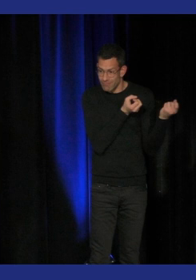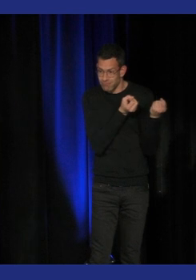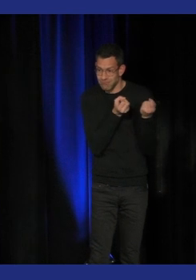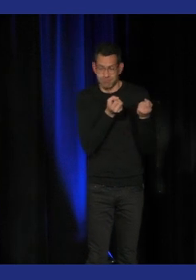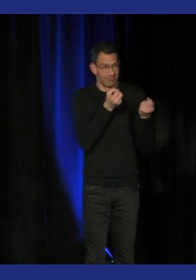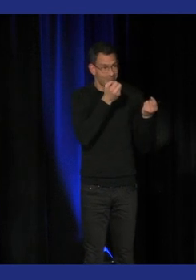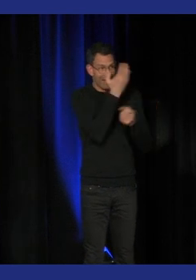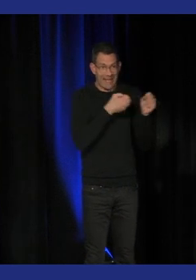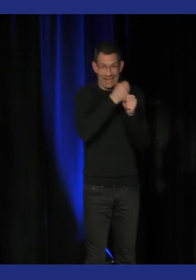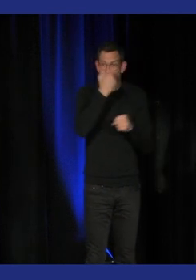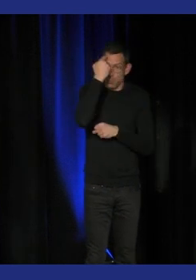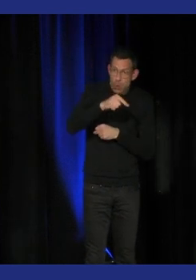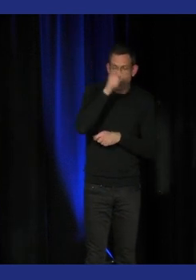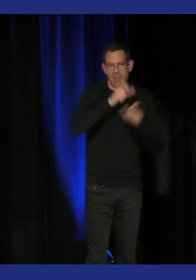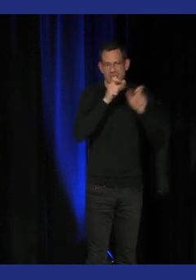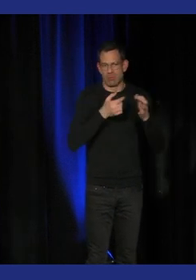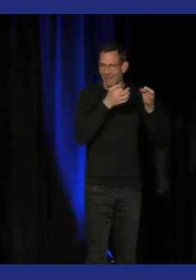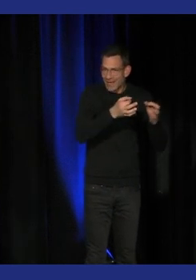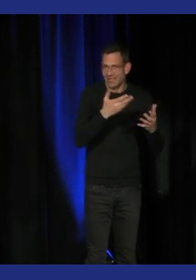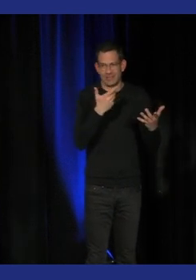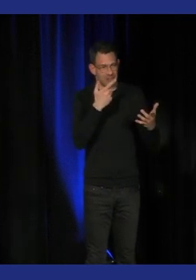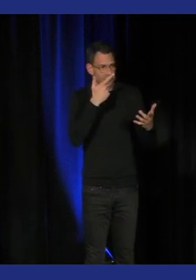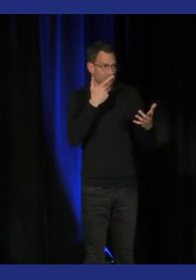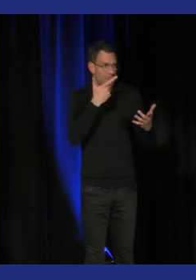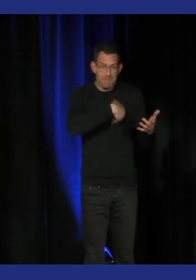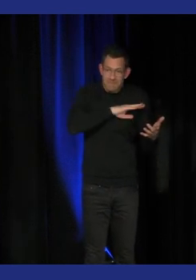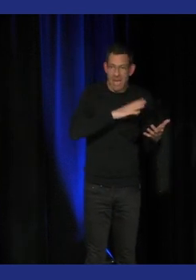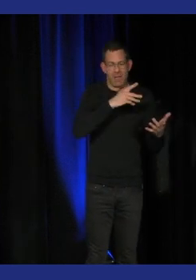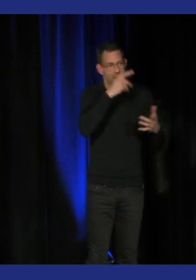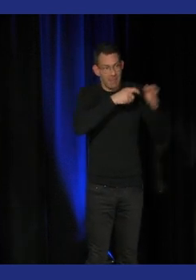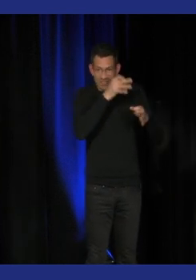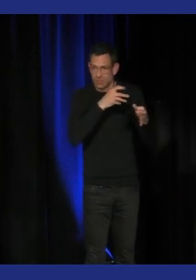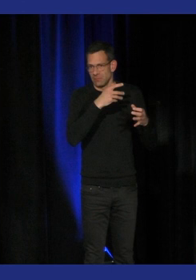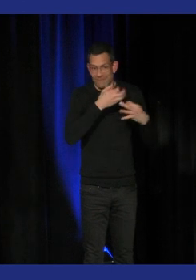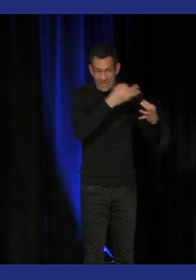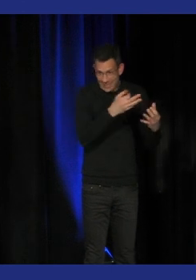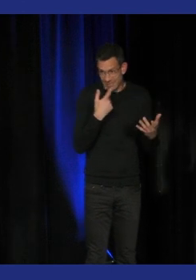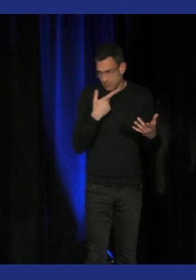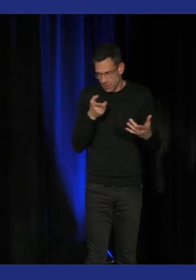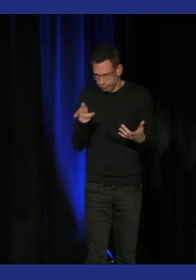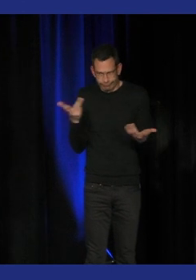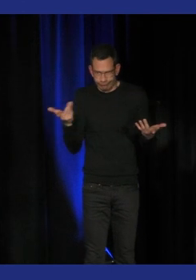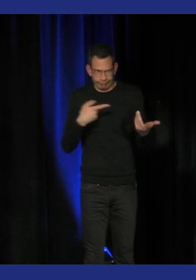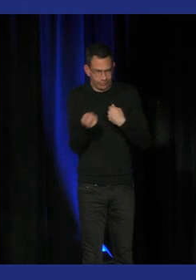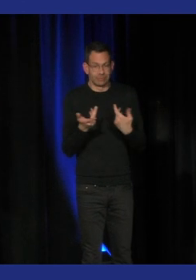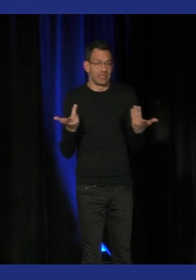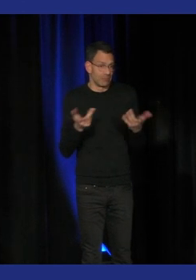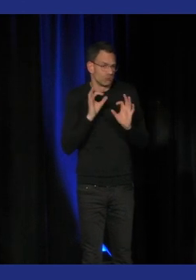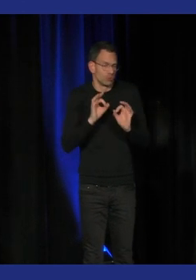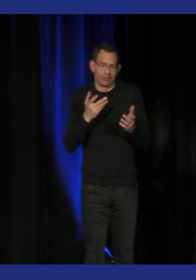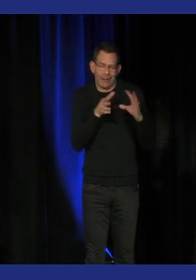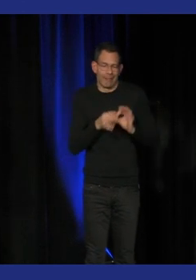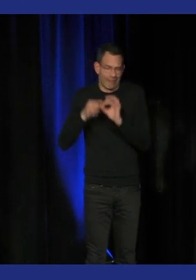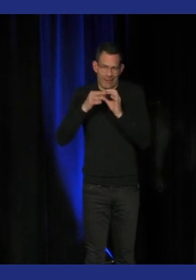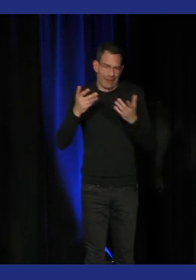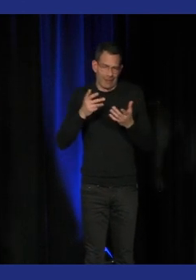valides. Donc, c'est vraiment ce que va développer. Les disability studies. Et puis, on va aussi assister dans un